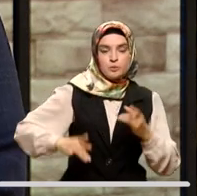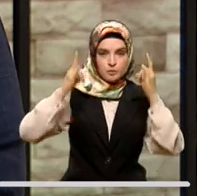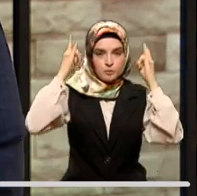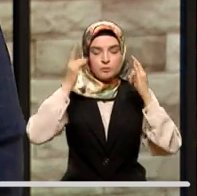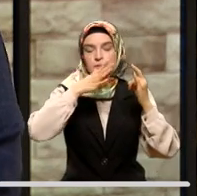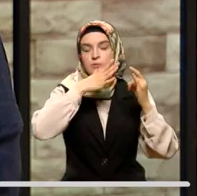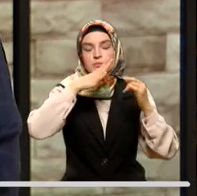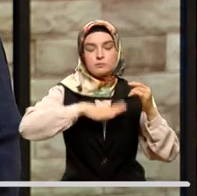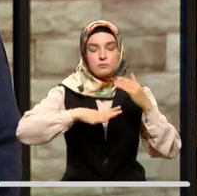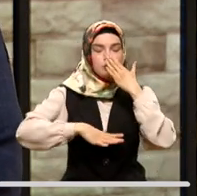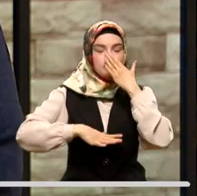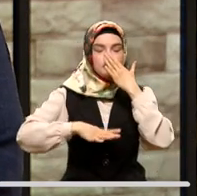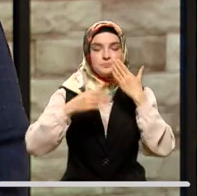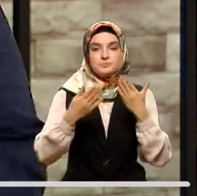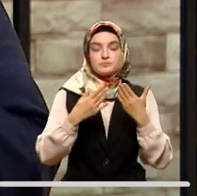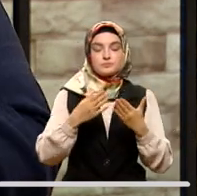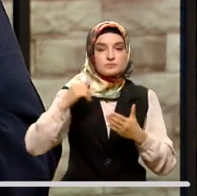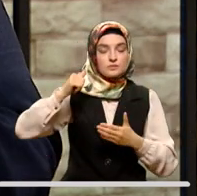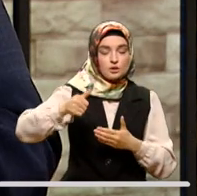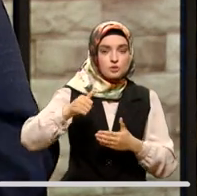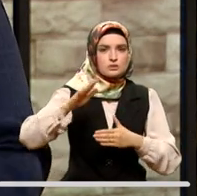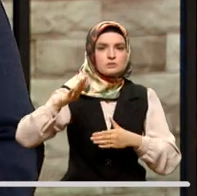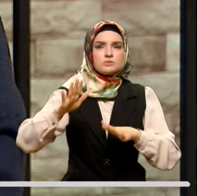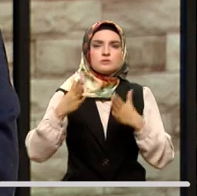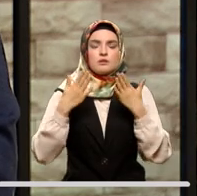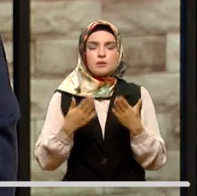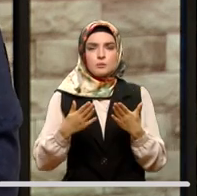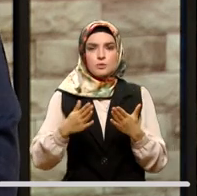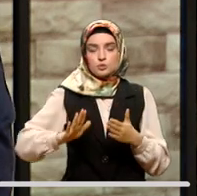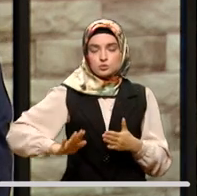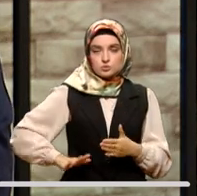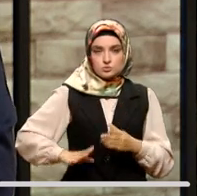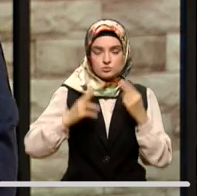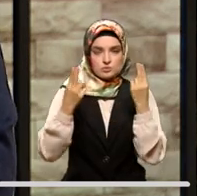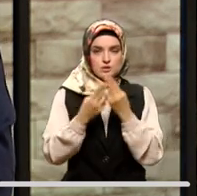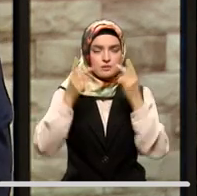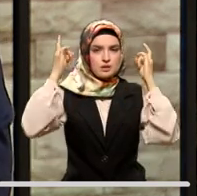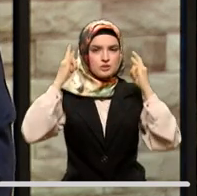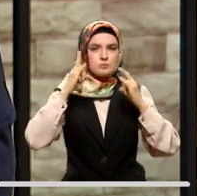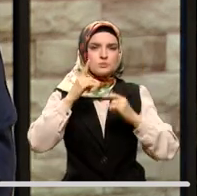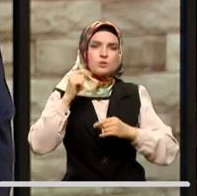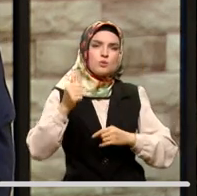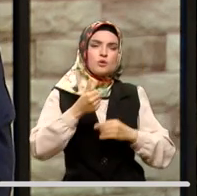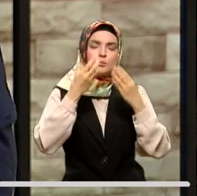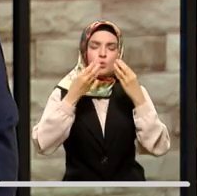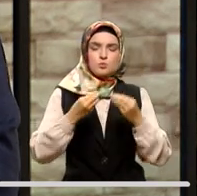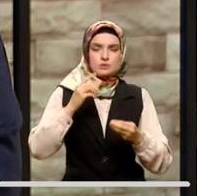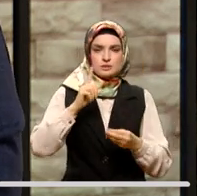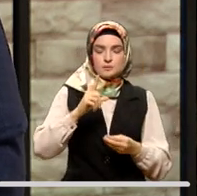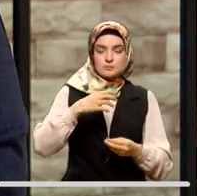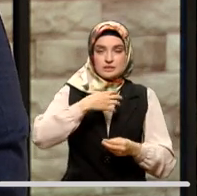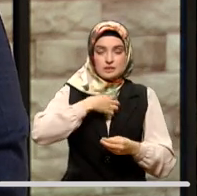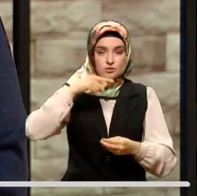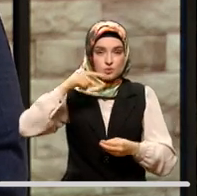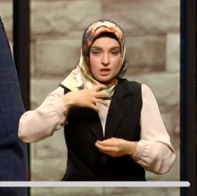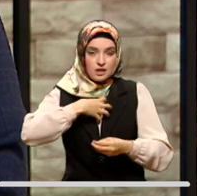da her gün gitmeyecek ama en azından çocuk dünyasında cami bir yer etmesi lazım. Kendini oraya ait hissedecek çocuk.